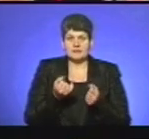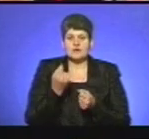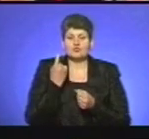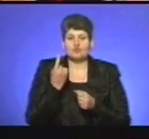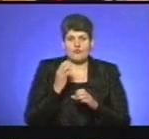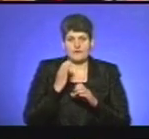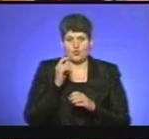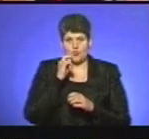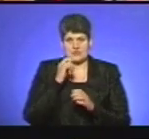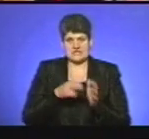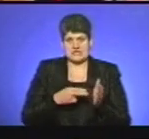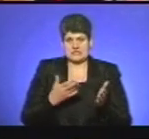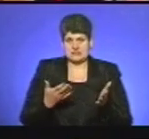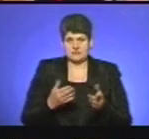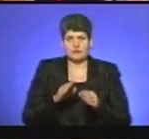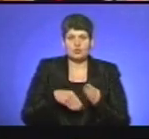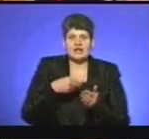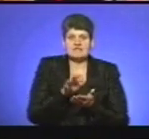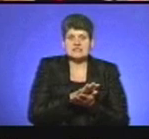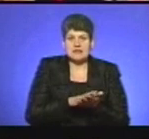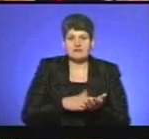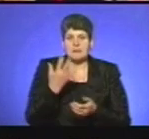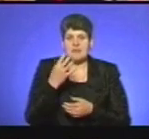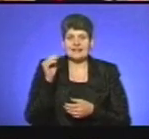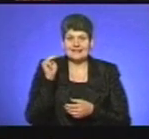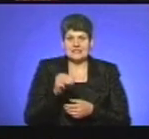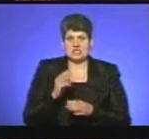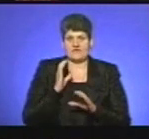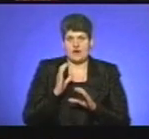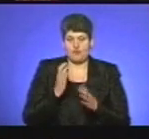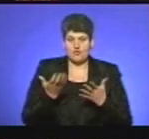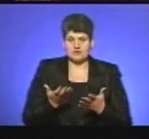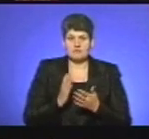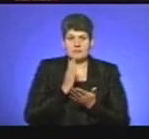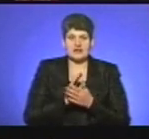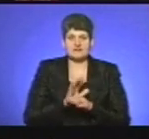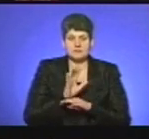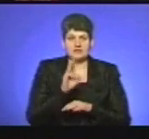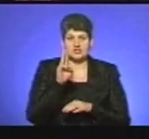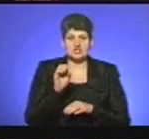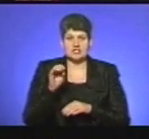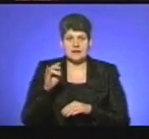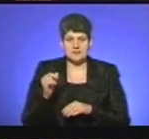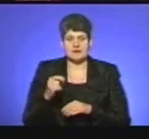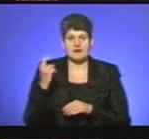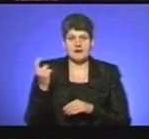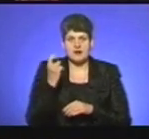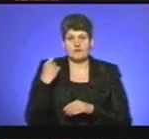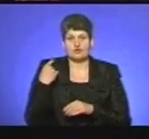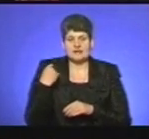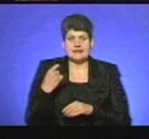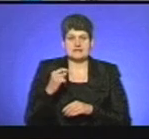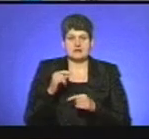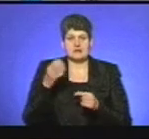від «Укрзалізниці». Він подав заявку на 5000 вагонів. Має відправити щебінь в Харків, Одесу, Кривий Ріг,